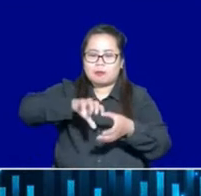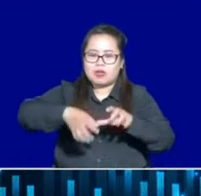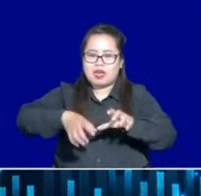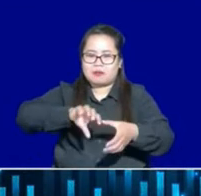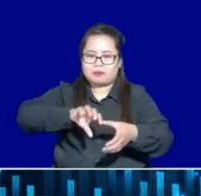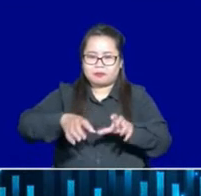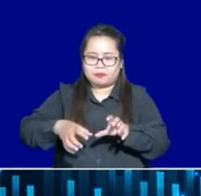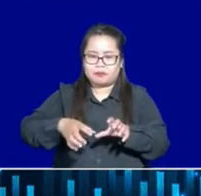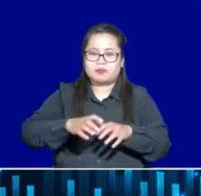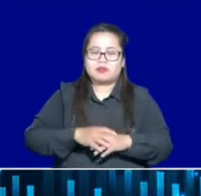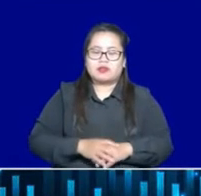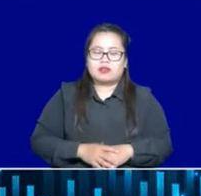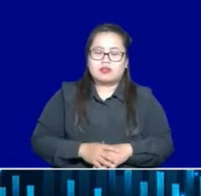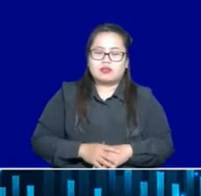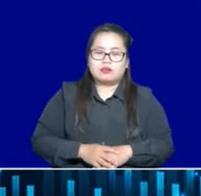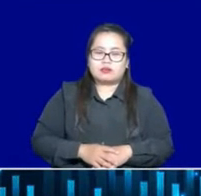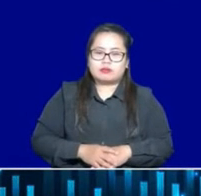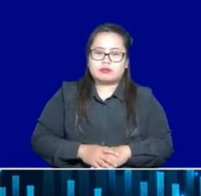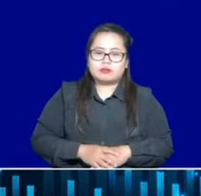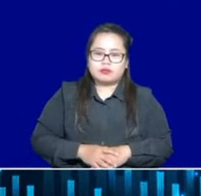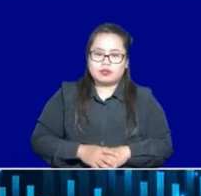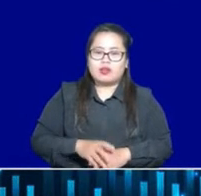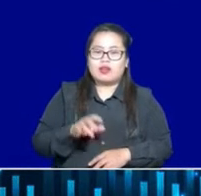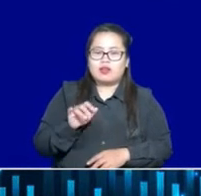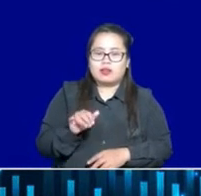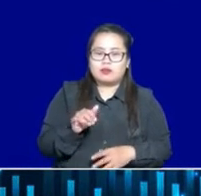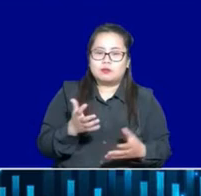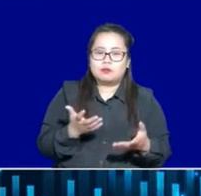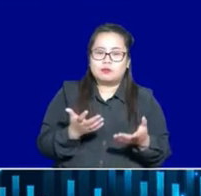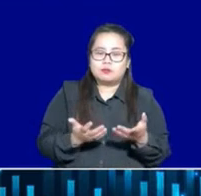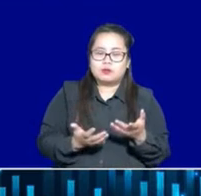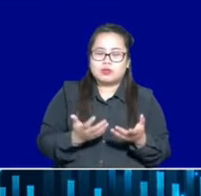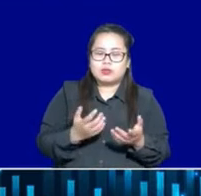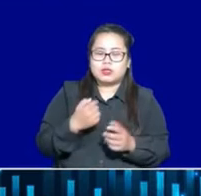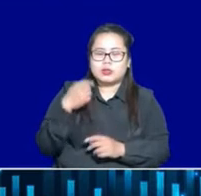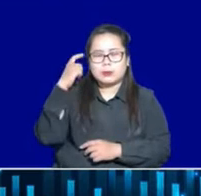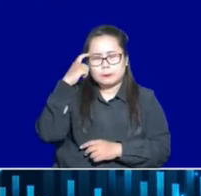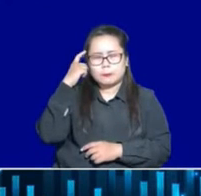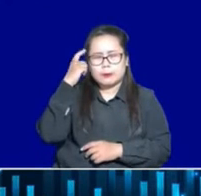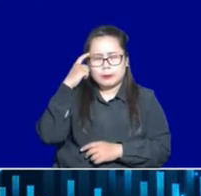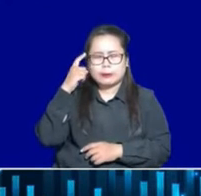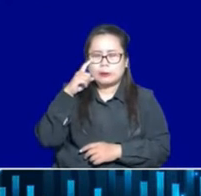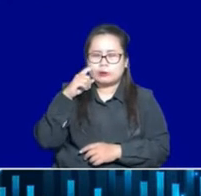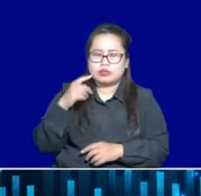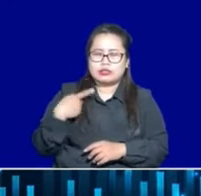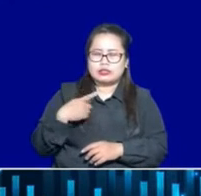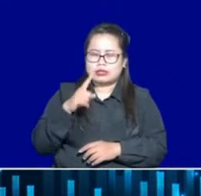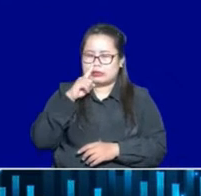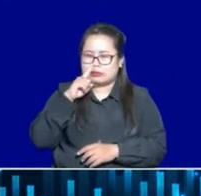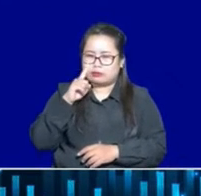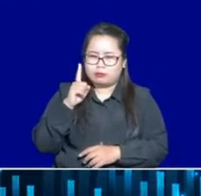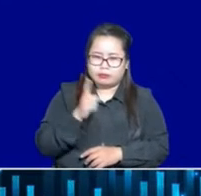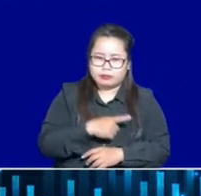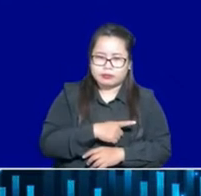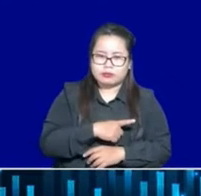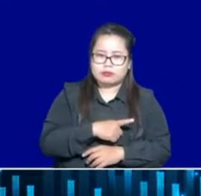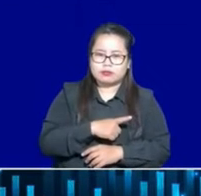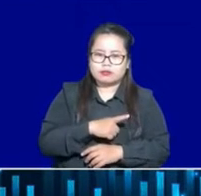Jadi itu saya kira terlalu cepat kita lalu jadi